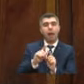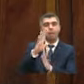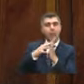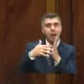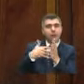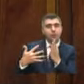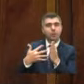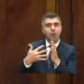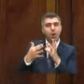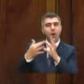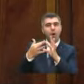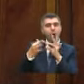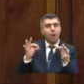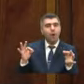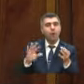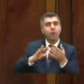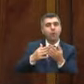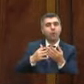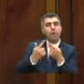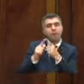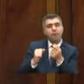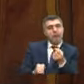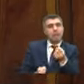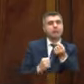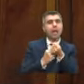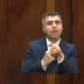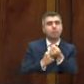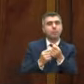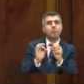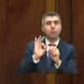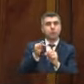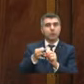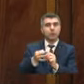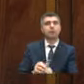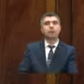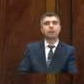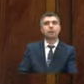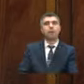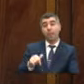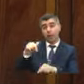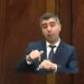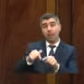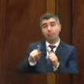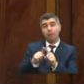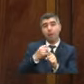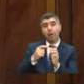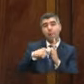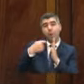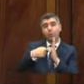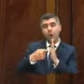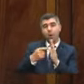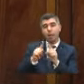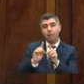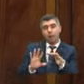لله، كانت دعم الاستثمار العمومي تعزيز الفاعلية ديالو، عندكم واحد المشروع القانون دابا عندكم ديال الشراكة قطاع عام قطاع خاص،